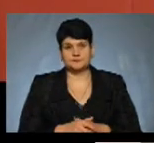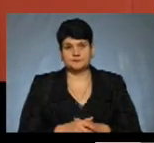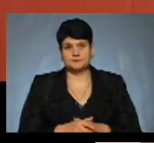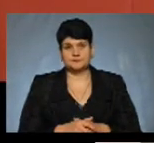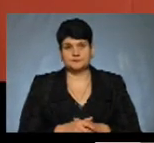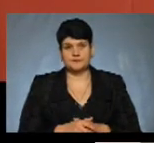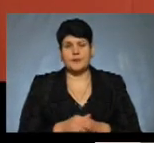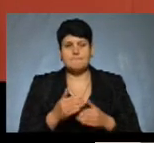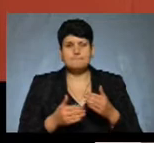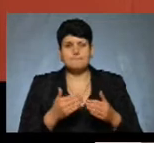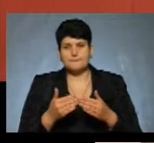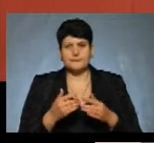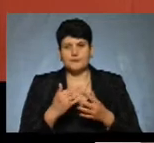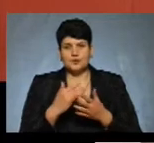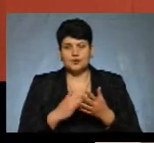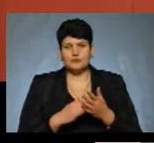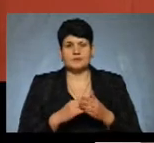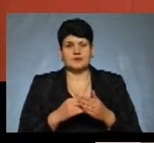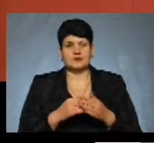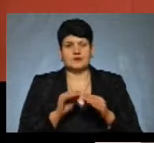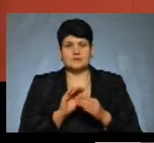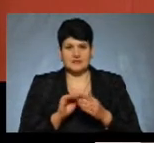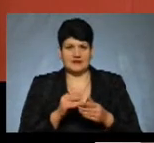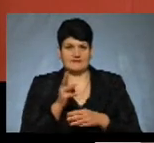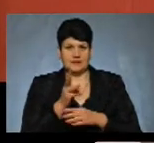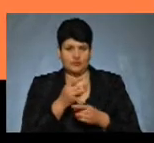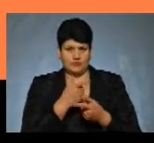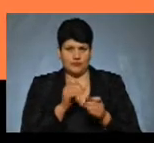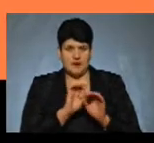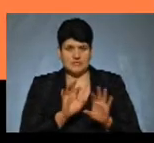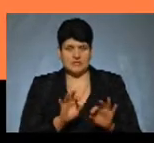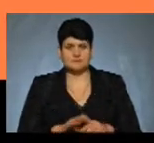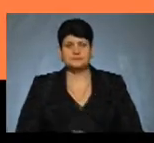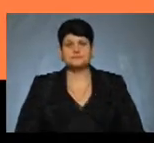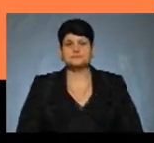власне, покрокову процедуру мої колеги розписали у відеоінформації. Давайте подивимося.